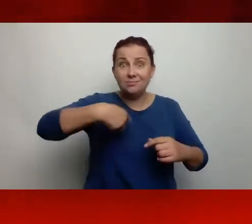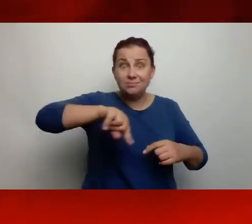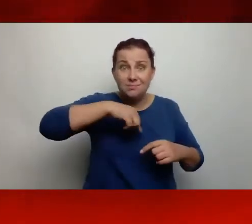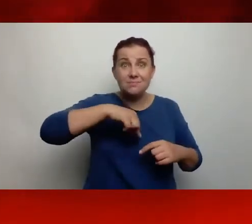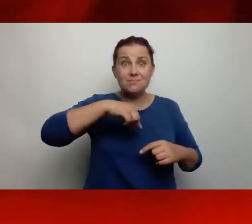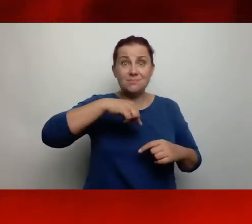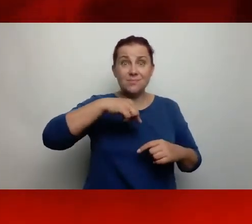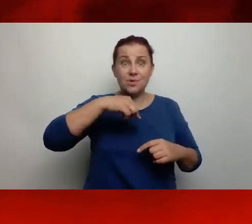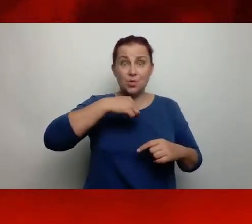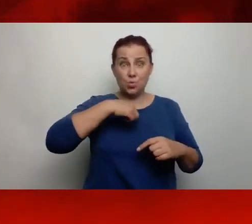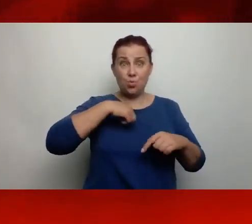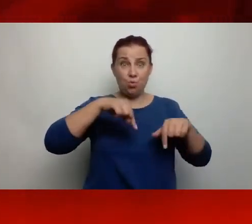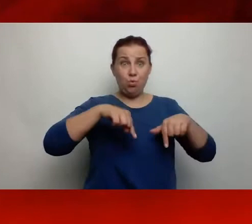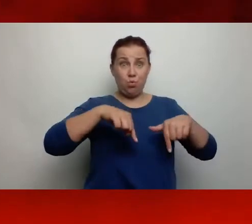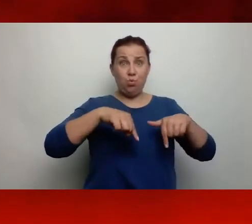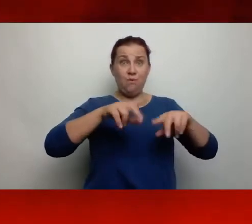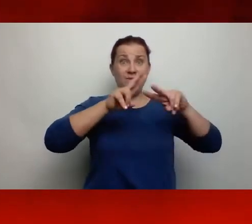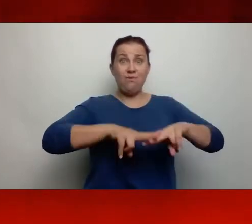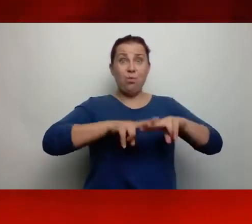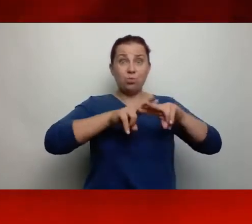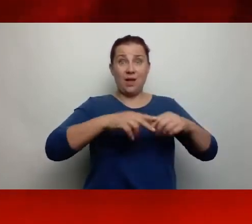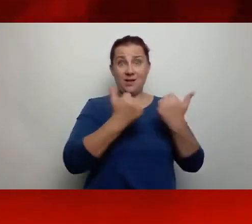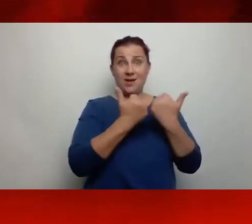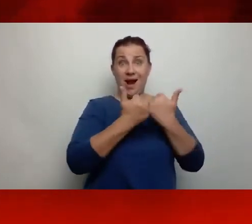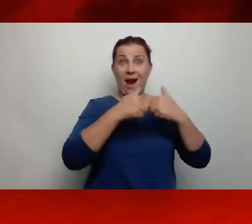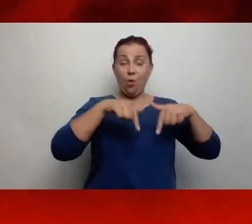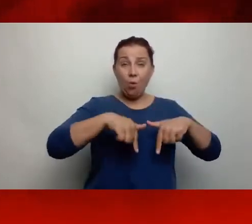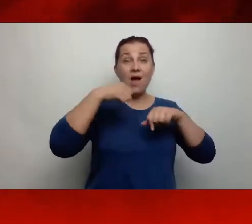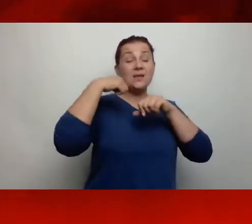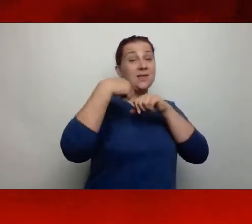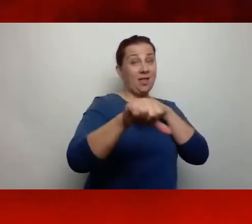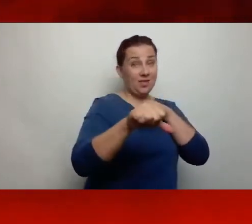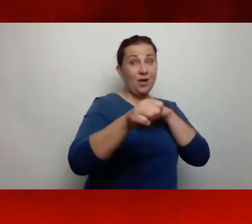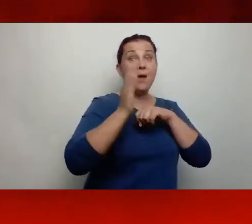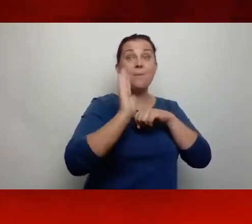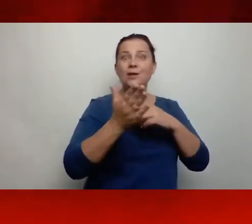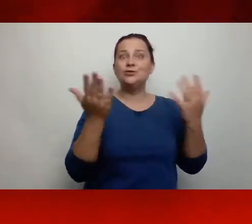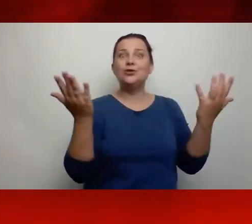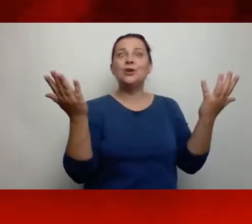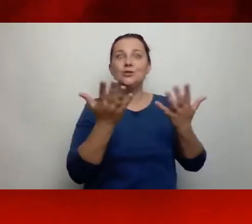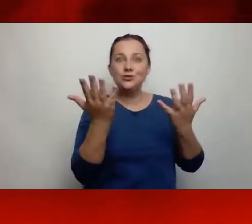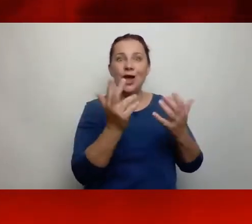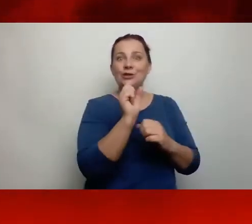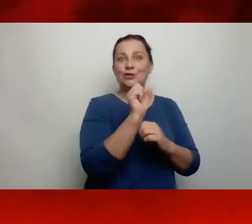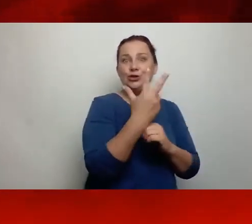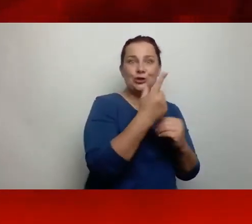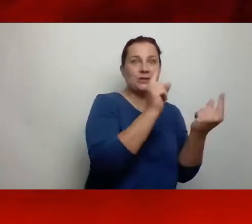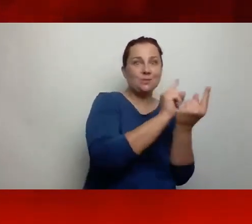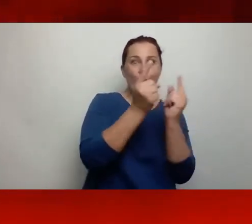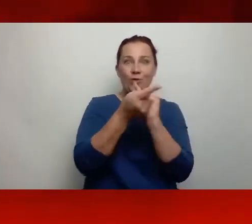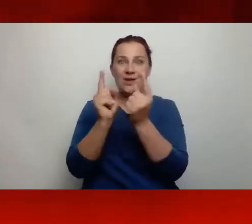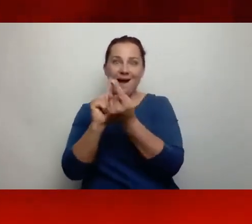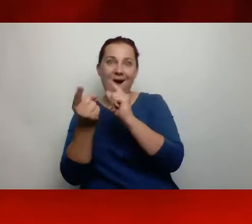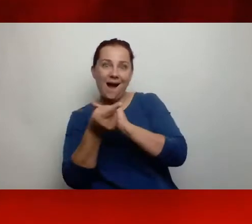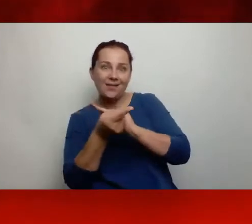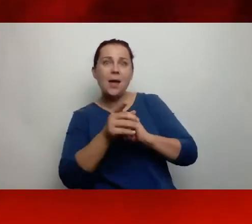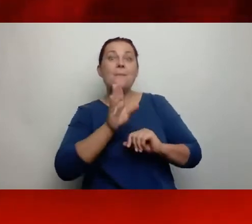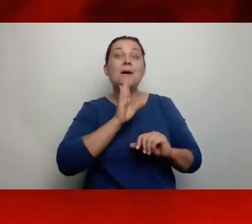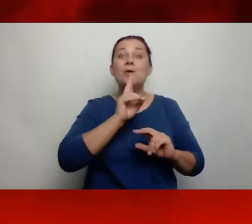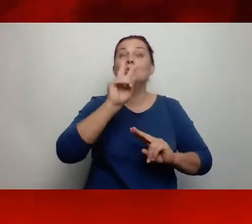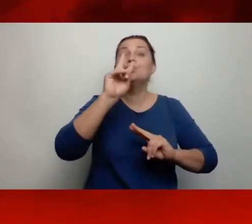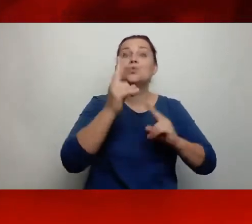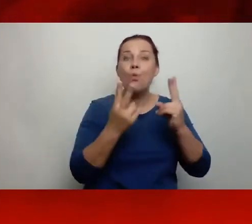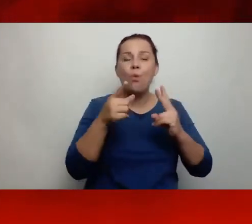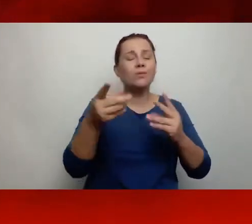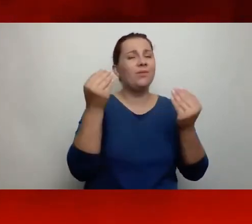razie z siedziby fundacji z Krakowa. Za tydzień bowiem nadamy aż 3 audycje i wszystkie prawdopodobnie z